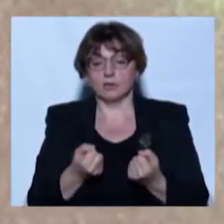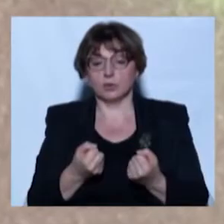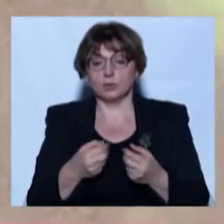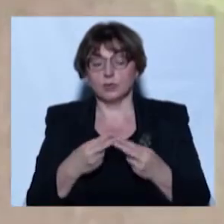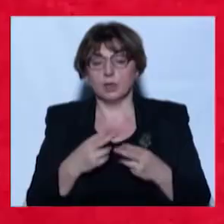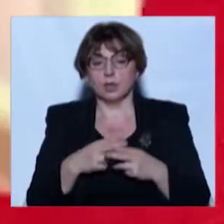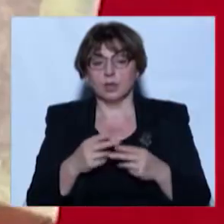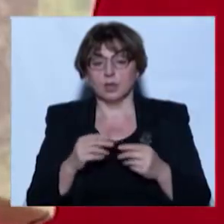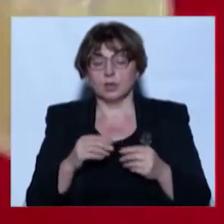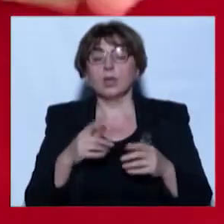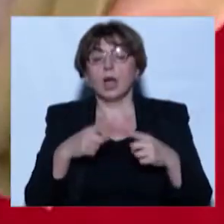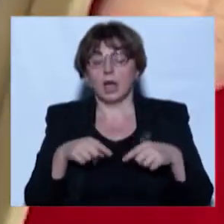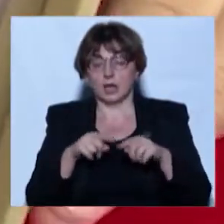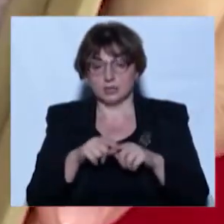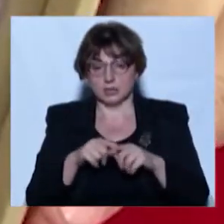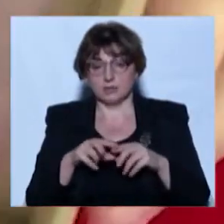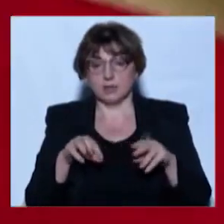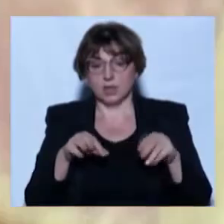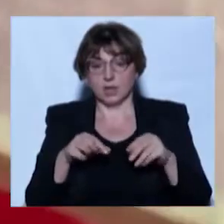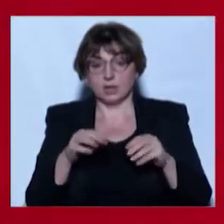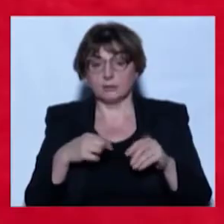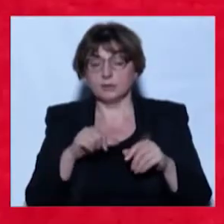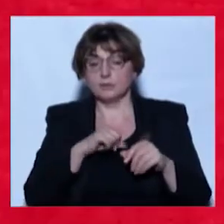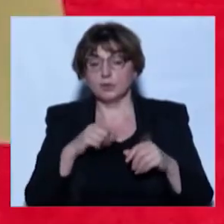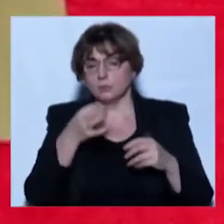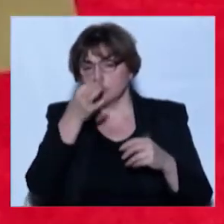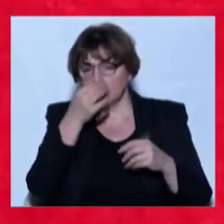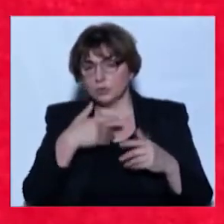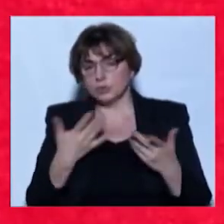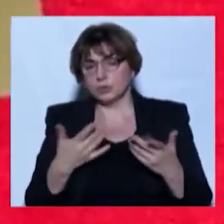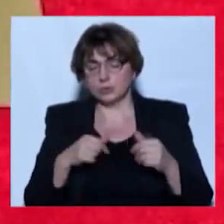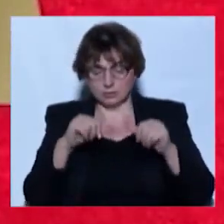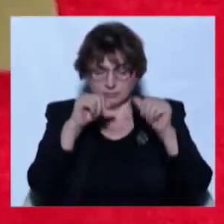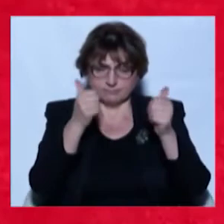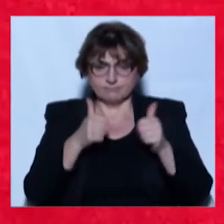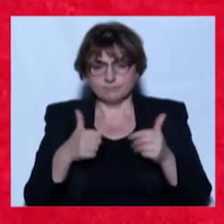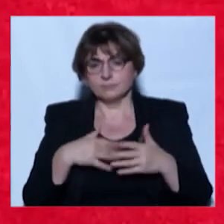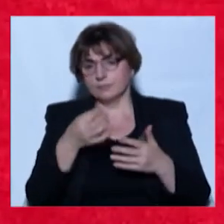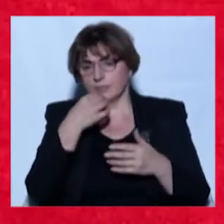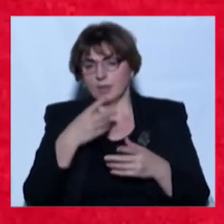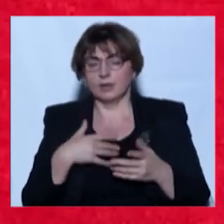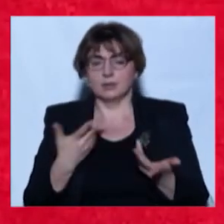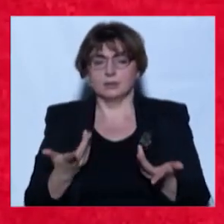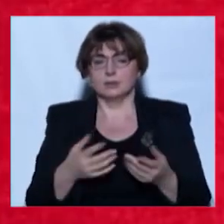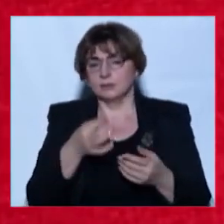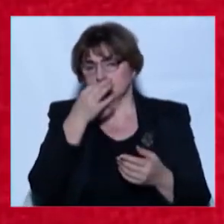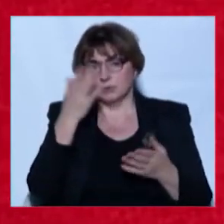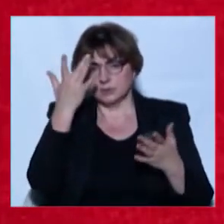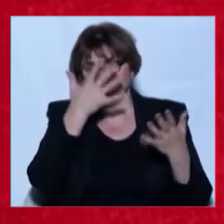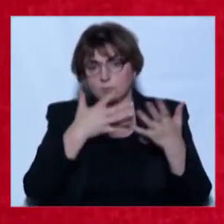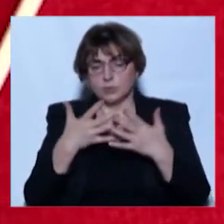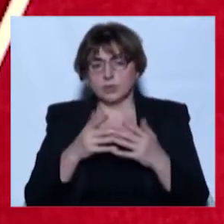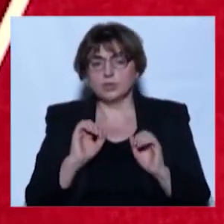მუყაოს ქაღალდი. Გამოჭრათ ფიგურები, ანუ ერთგვარი პერსონაჟები თქვენი წარმოდგენისთვის.